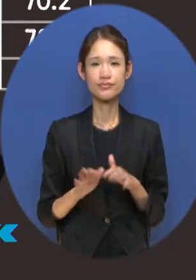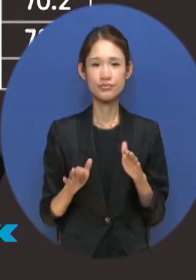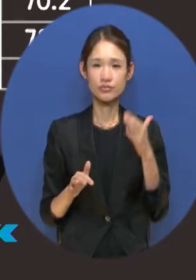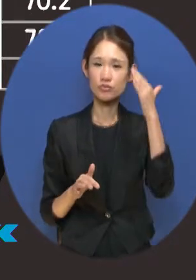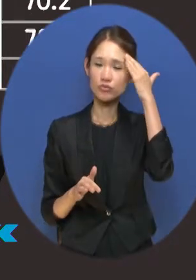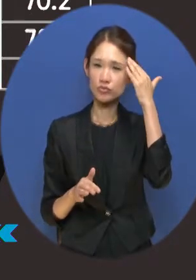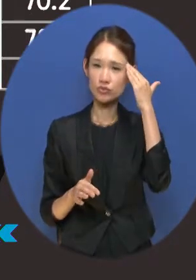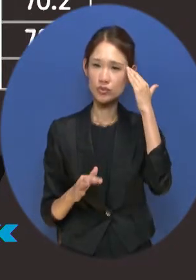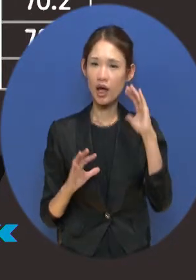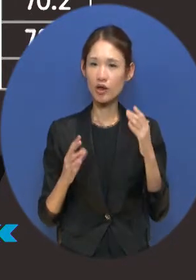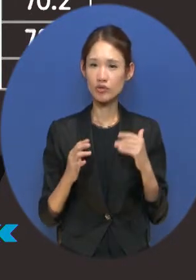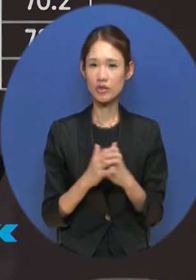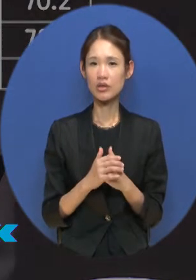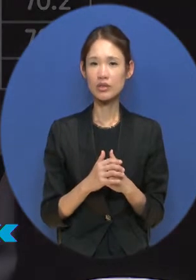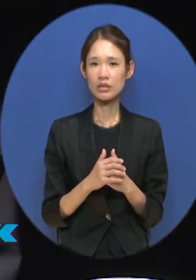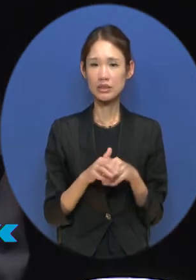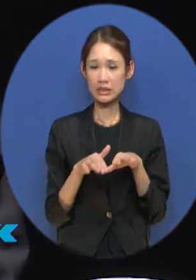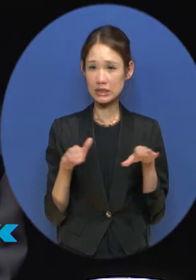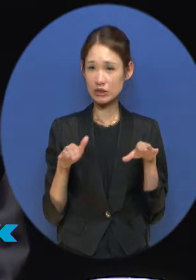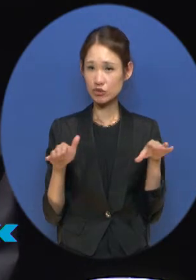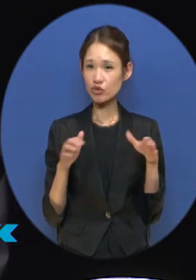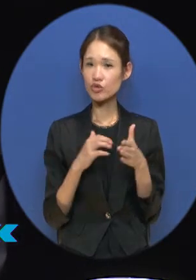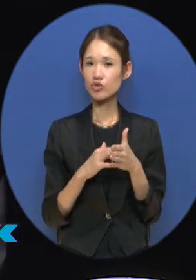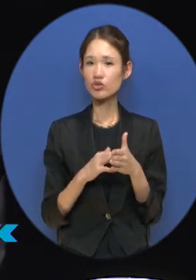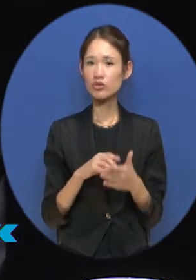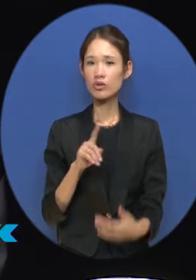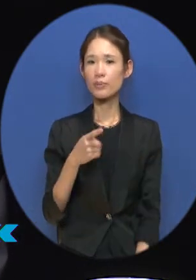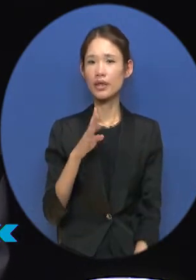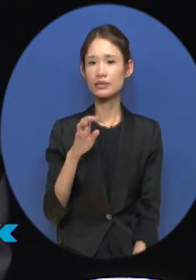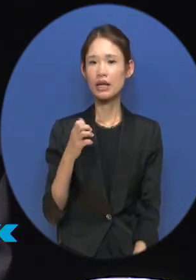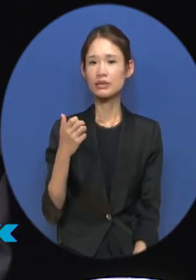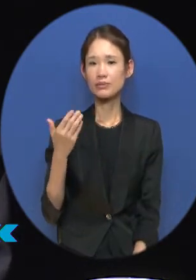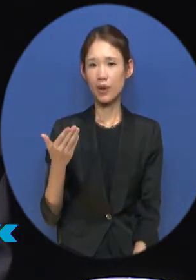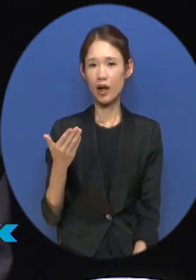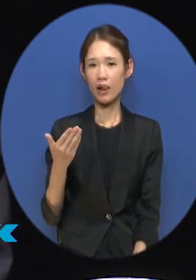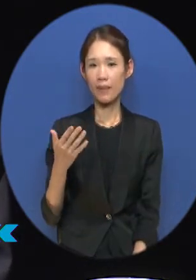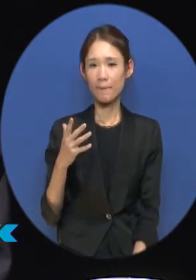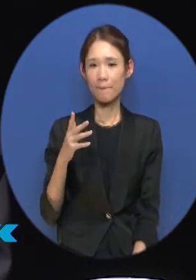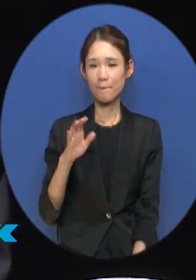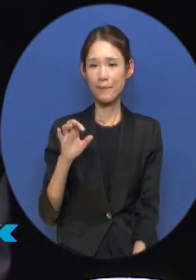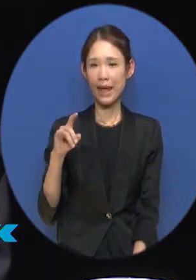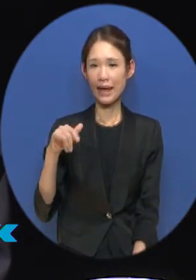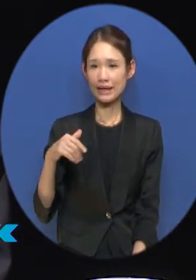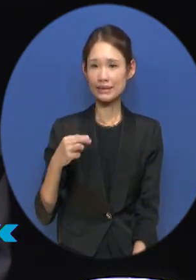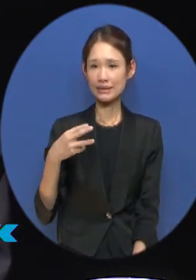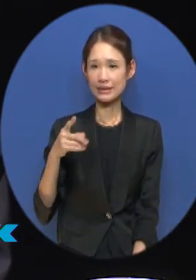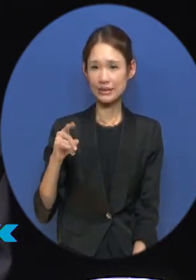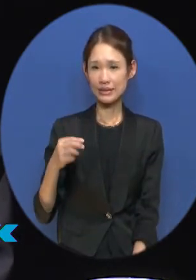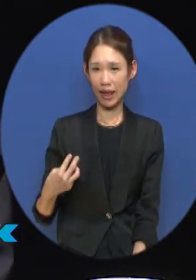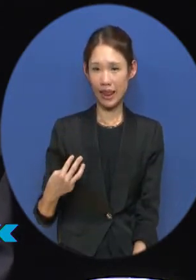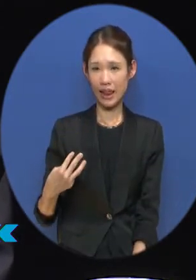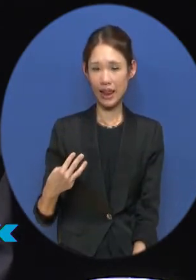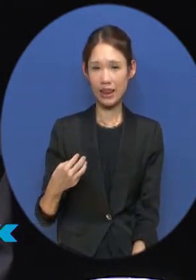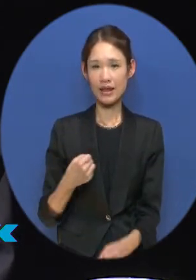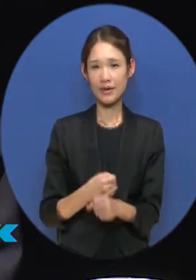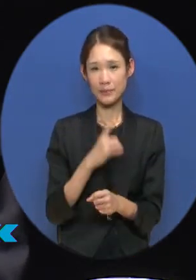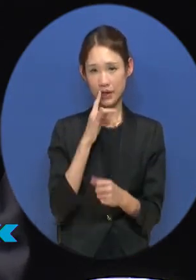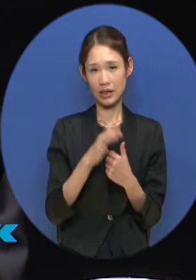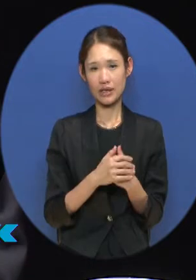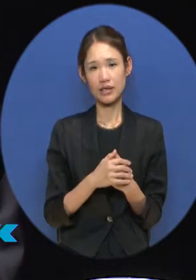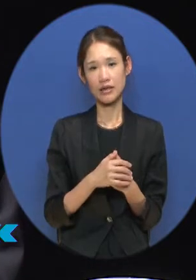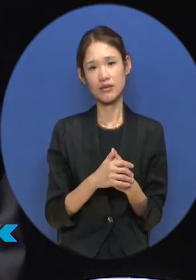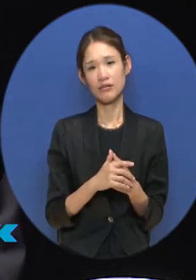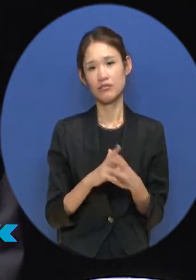지금 현재 우리나라 기준이 현재 148, 베크렐입니다. 네. 베크렐인데,